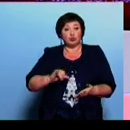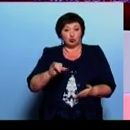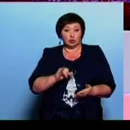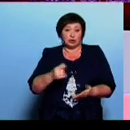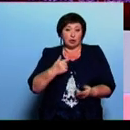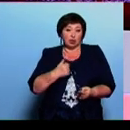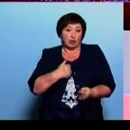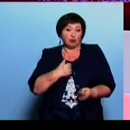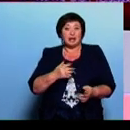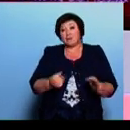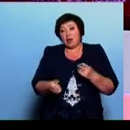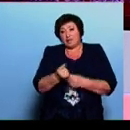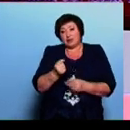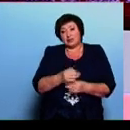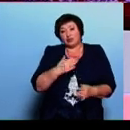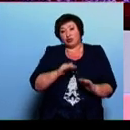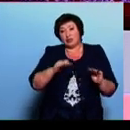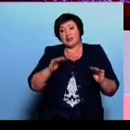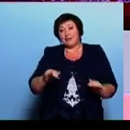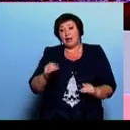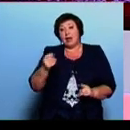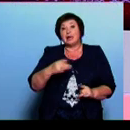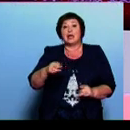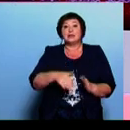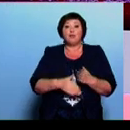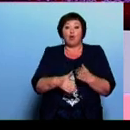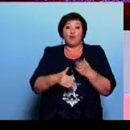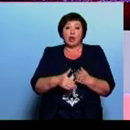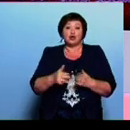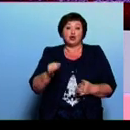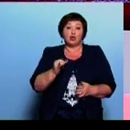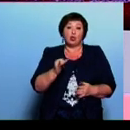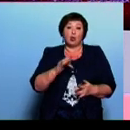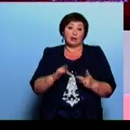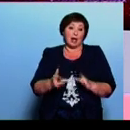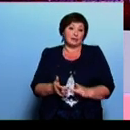растет, среди жителей больше 100 детей, и амбулатория здесь очень нужна. Роман Вагинов подробнее.